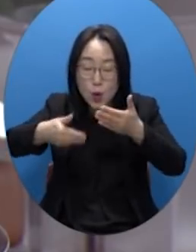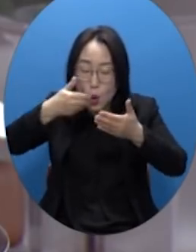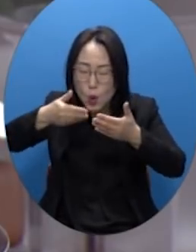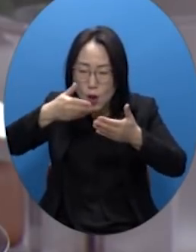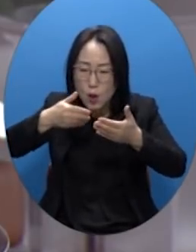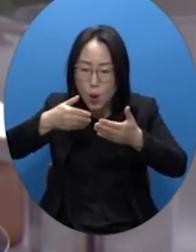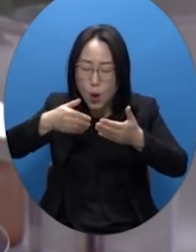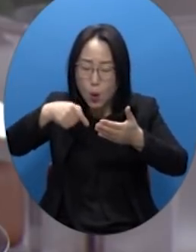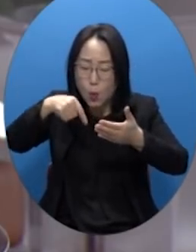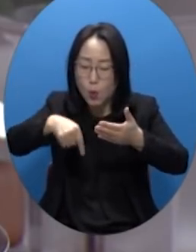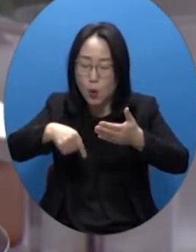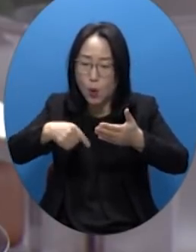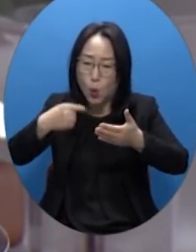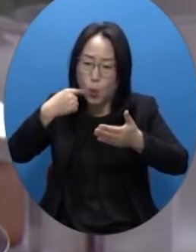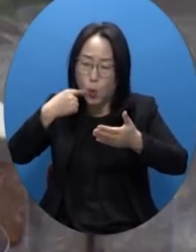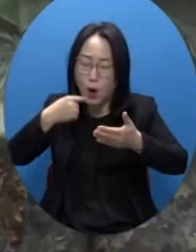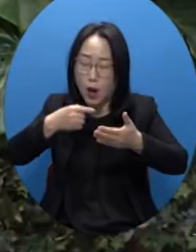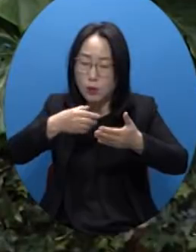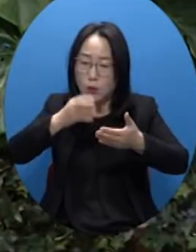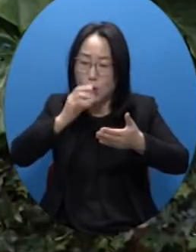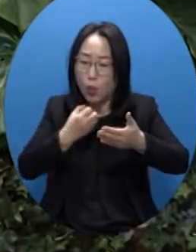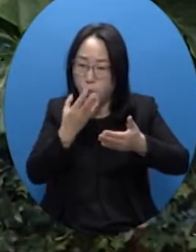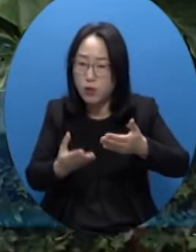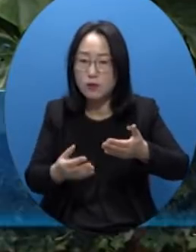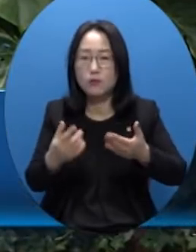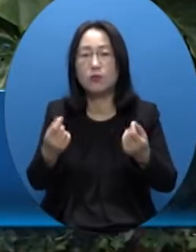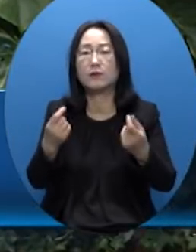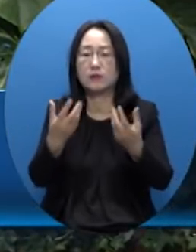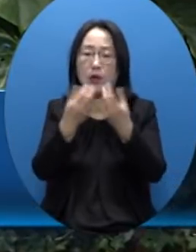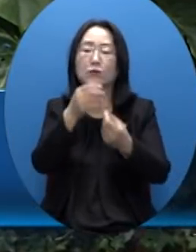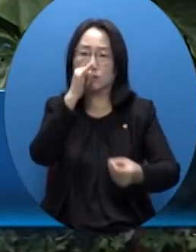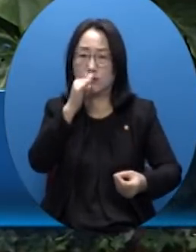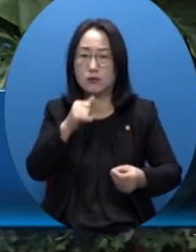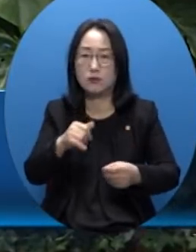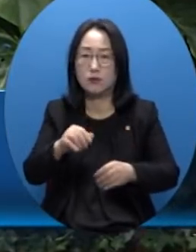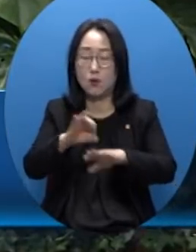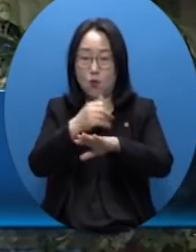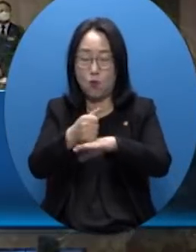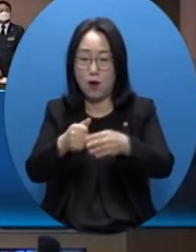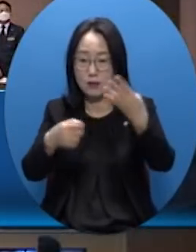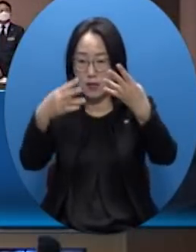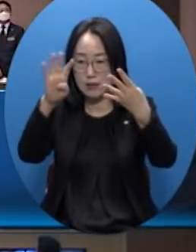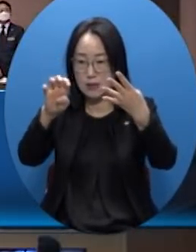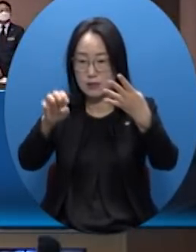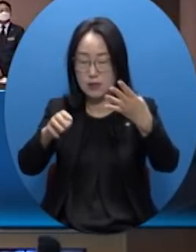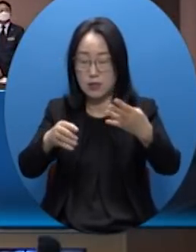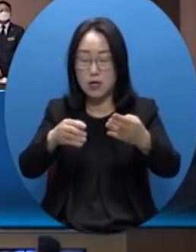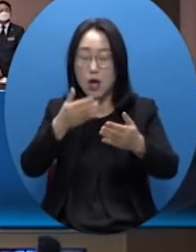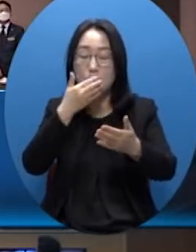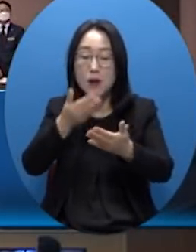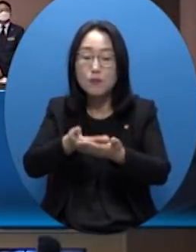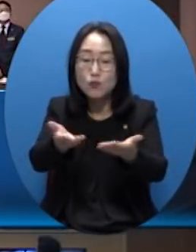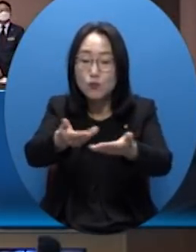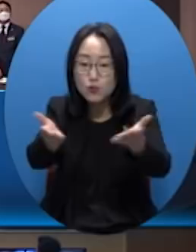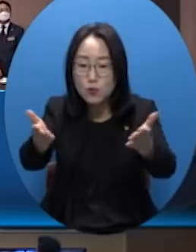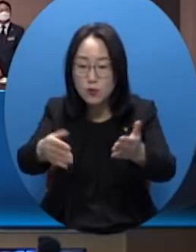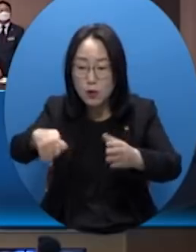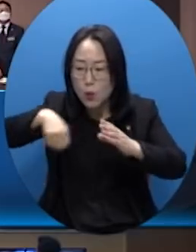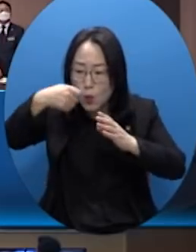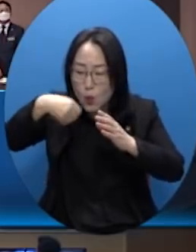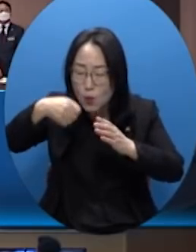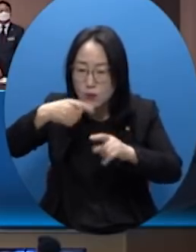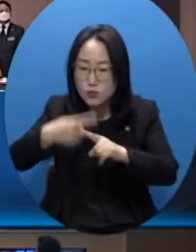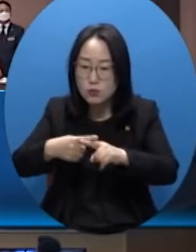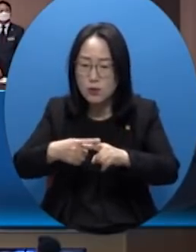독이 있어서 볼 수 없었습니다 열왕기하 4장 시켜야 됩니다 이에 포닥 아무리 겠죠 먹게 하였더니 무리가 울 먹다가